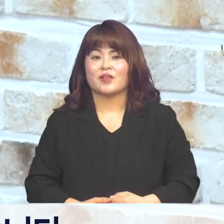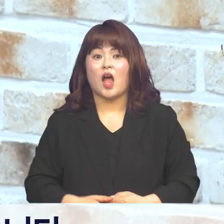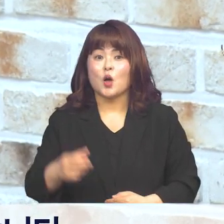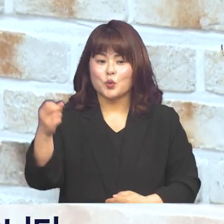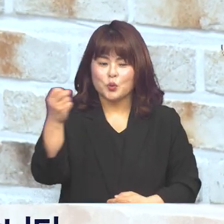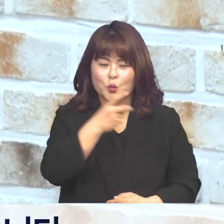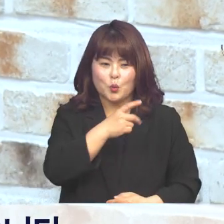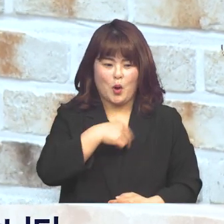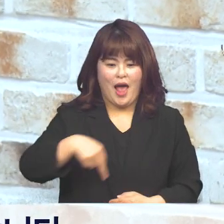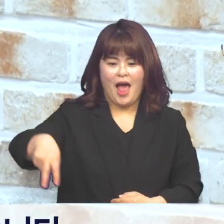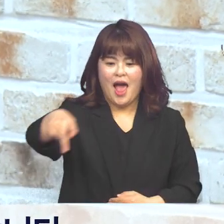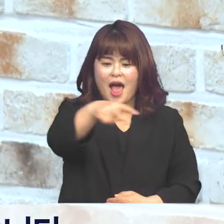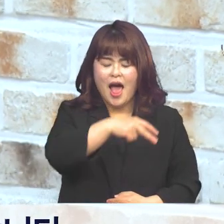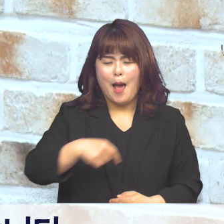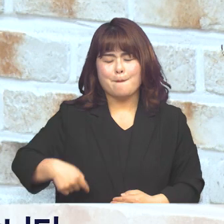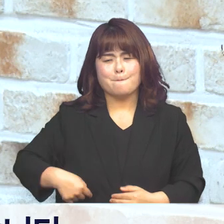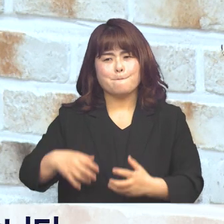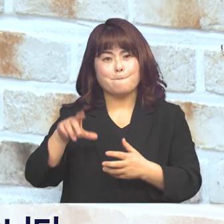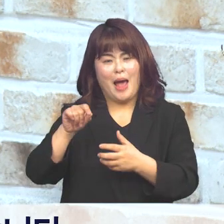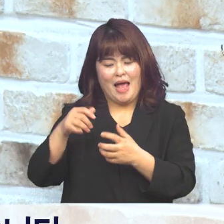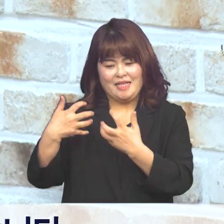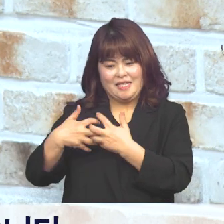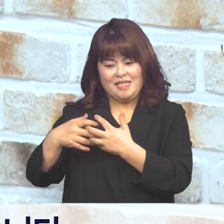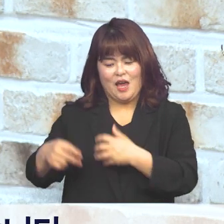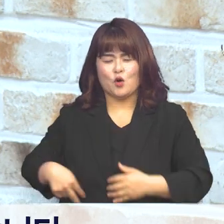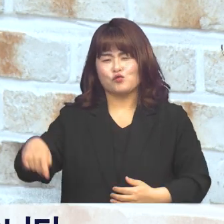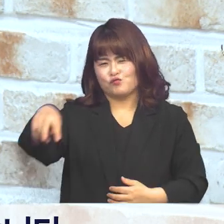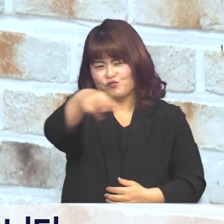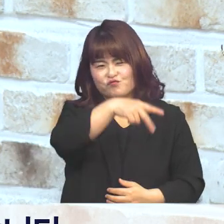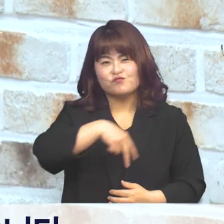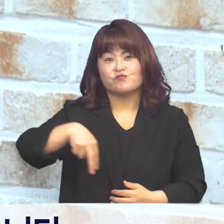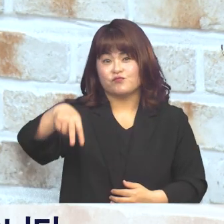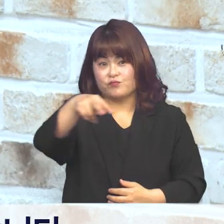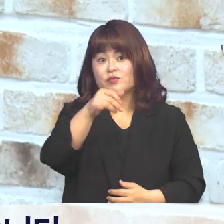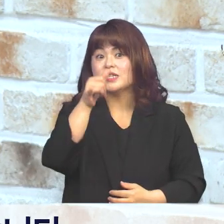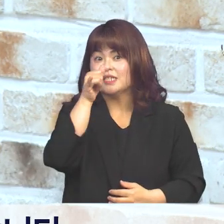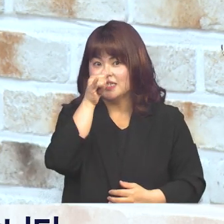그리고 또 트랙에서는 만보기를 차고 학생들이 걷고 있습니다.